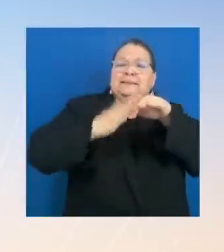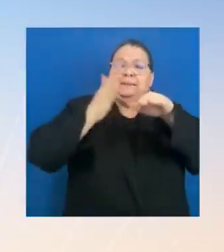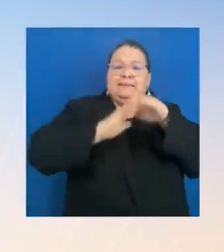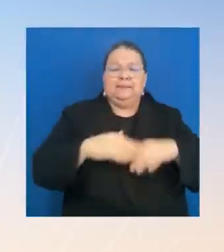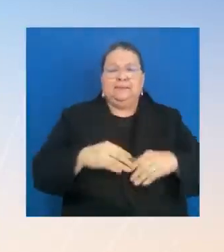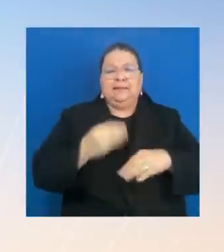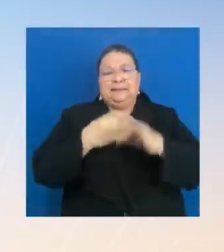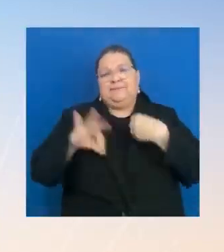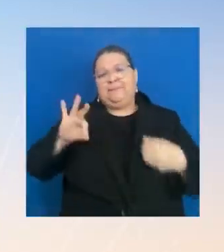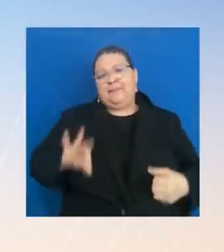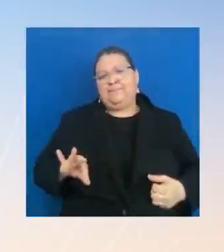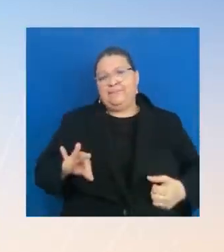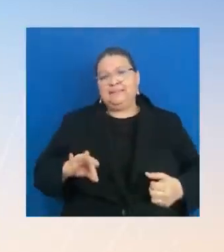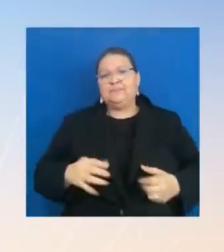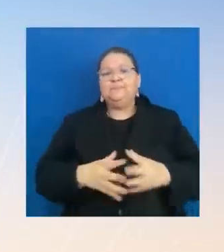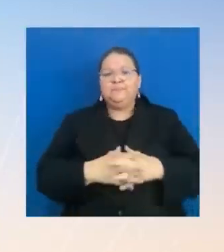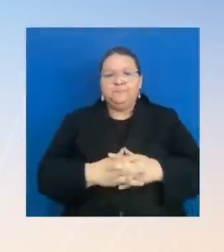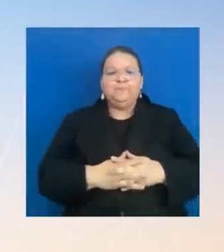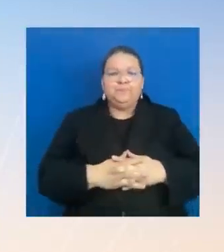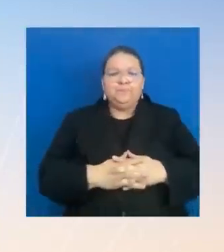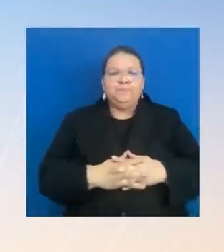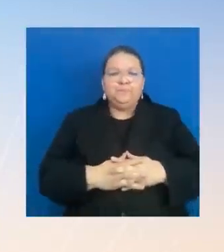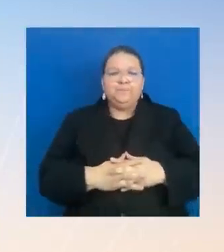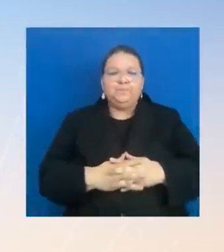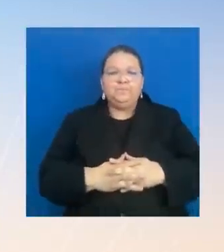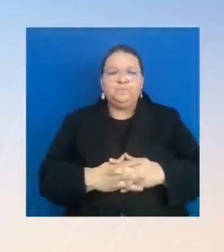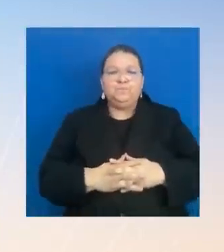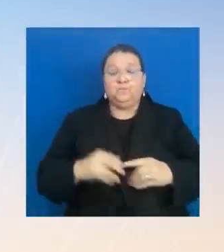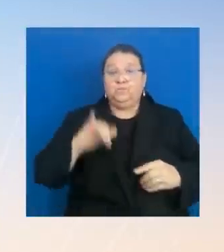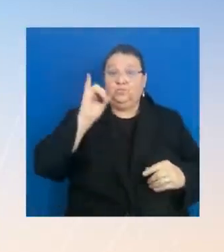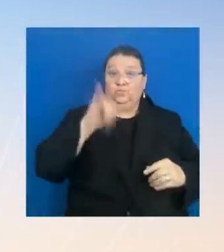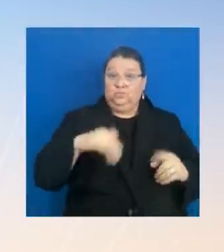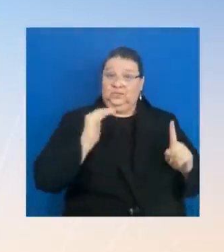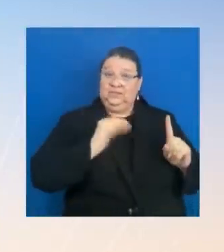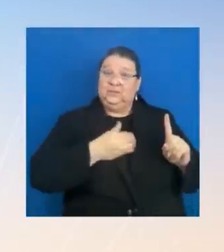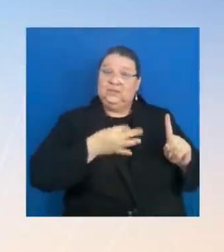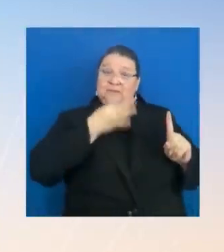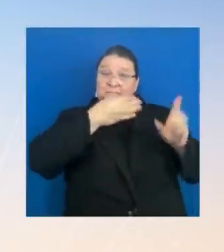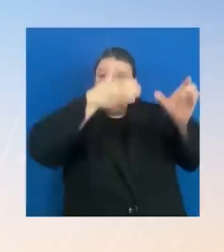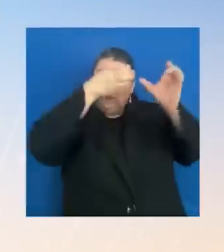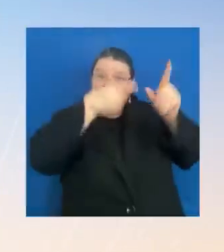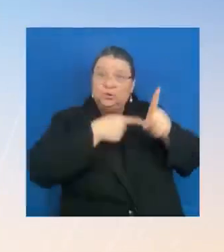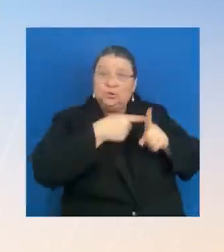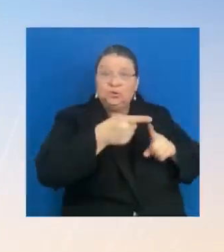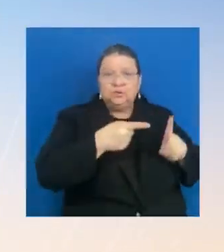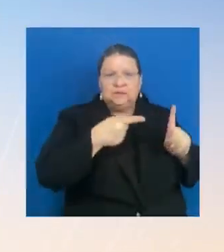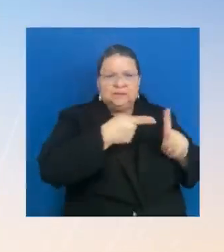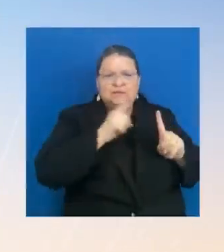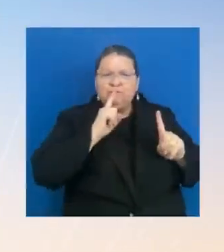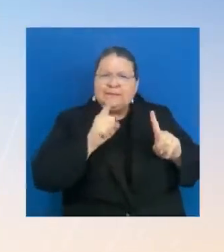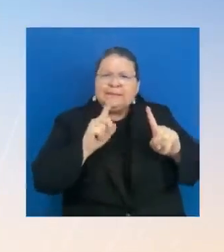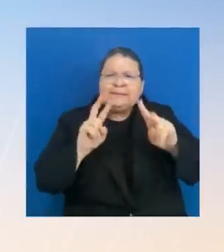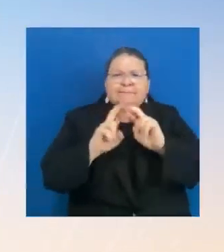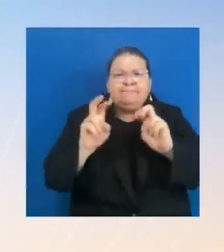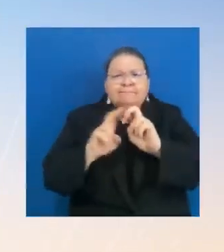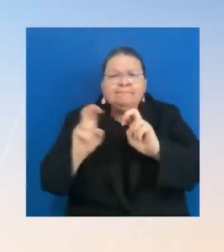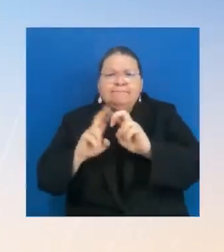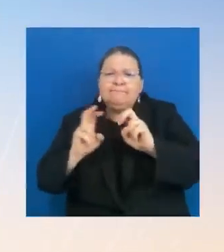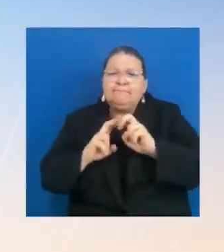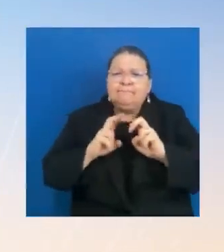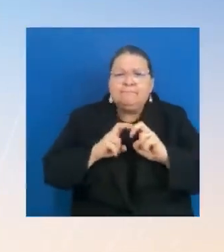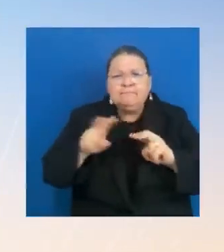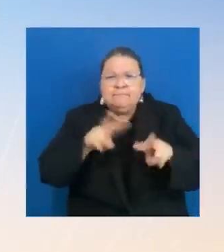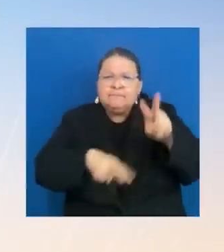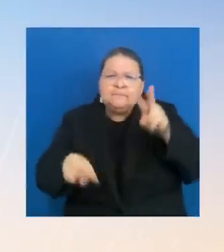từ căn cứ Ba Lan hay một căn cứ ở Đức có khiến chúng trở thành mục tiêu hay không? Spassacki nói, nó có thể được coi là